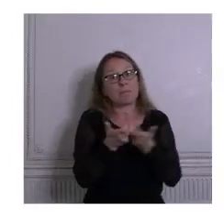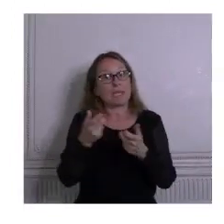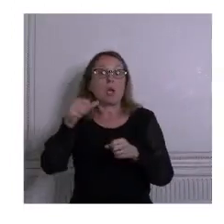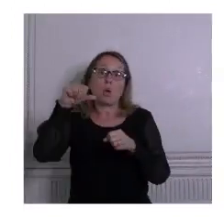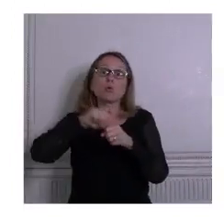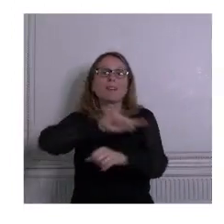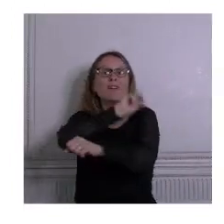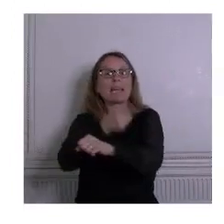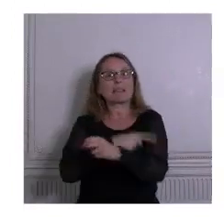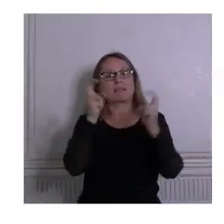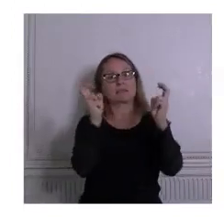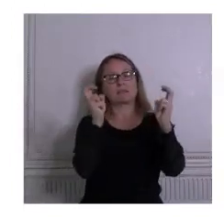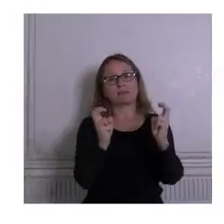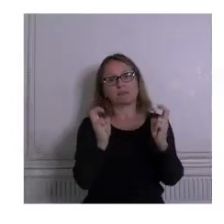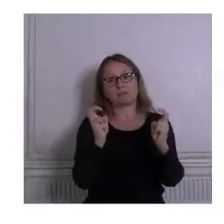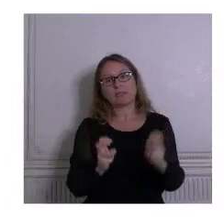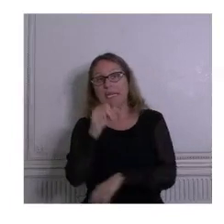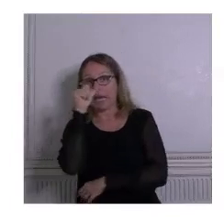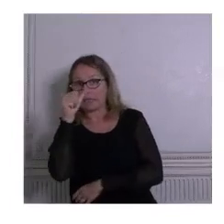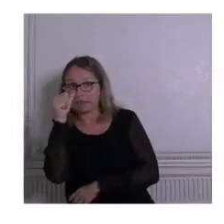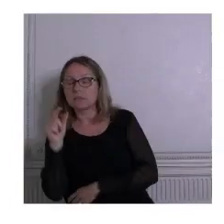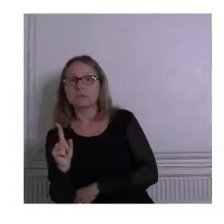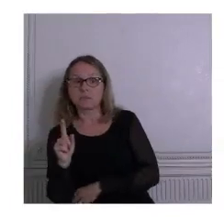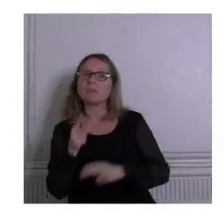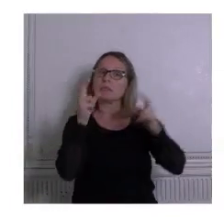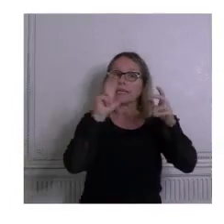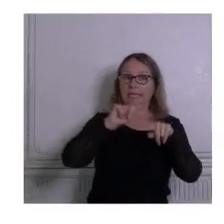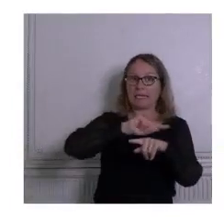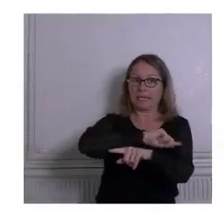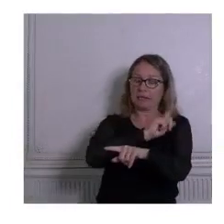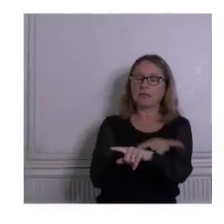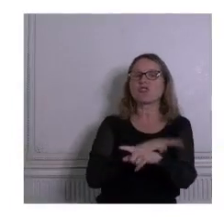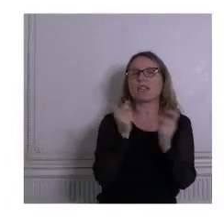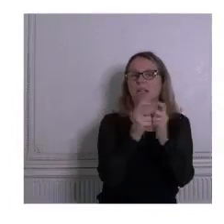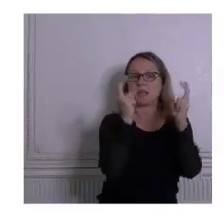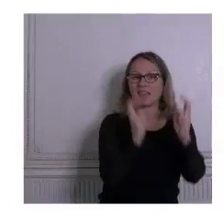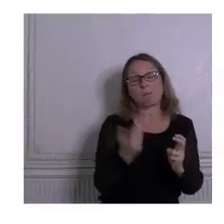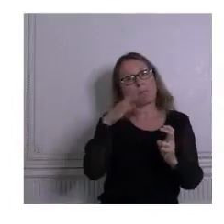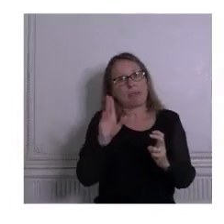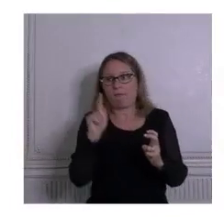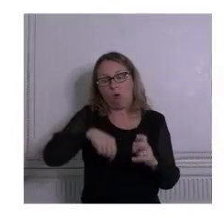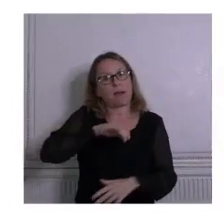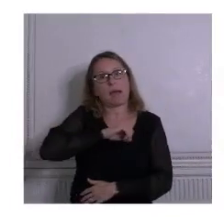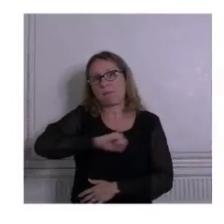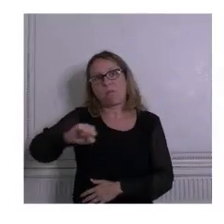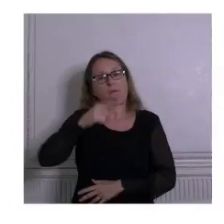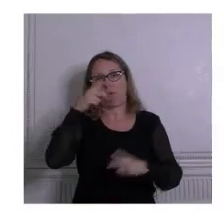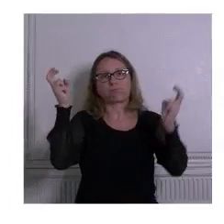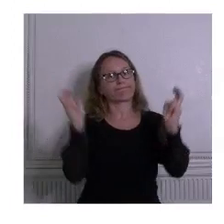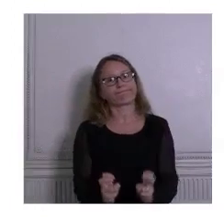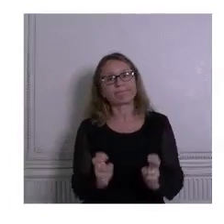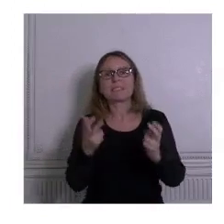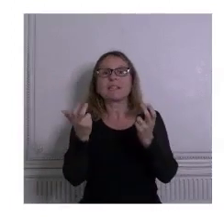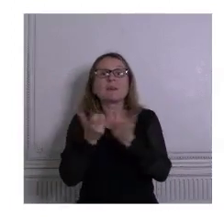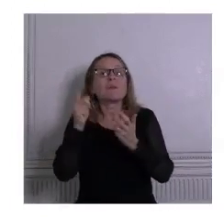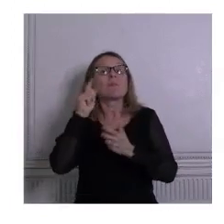d'éléments précis de la part du gouvernement sur l'éventuel bouclier tarifaire qui viendrait protéger les collectivités territoriales, nous